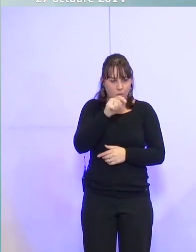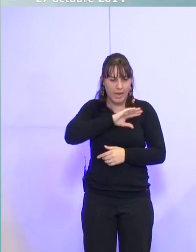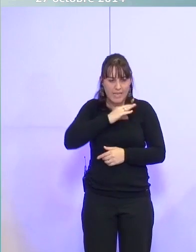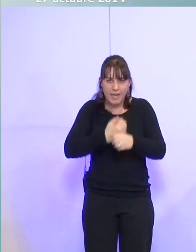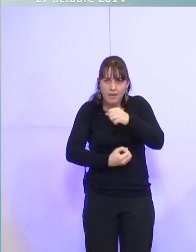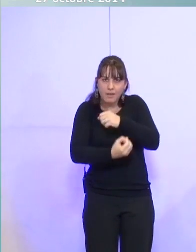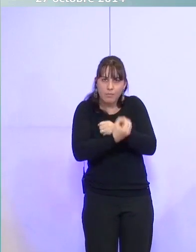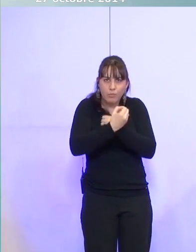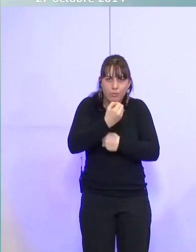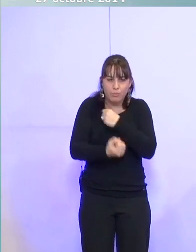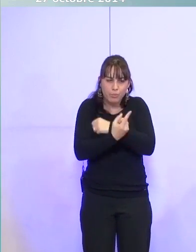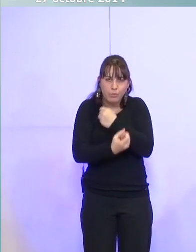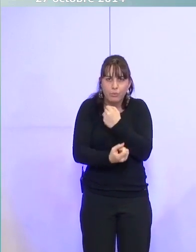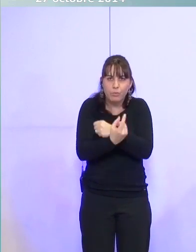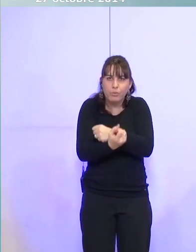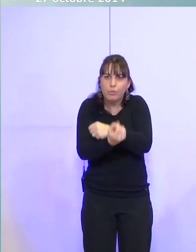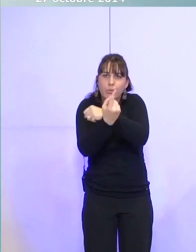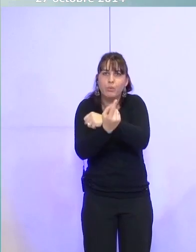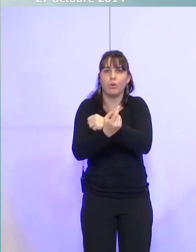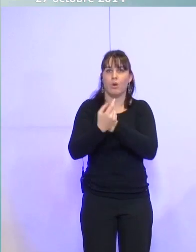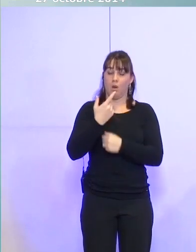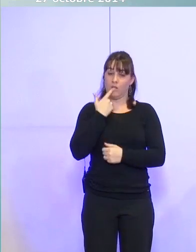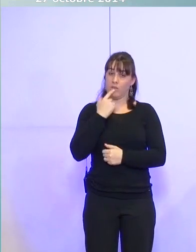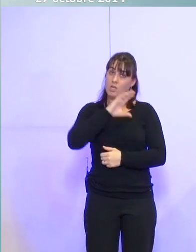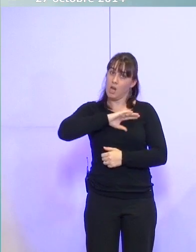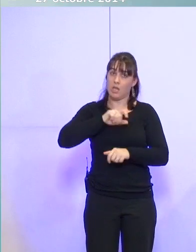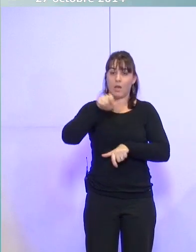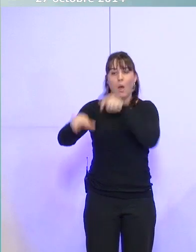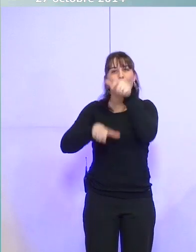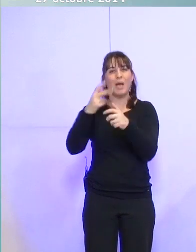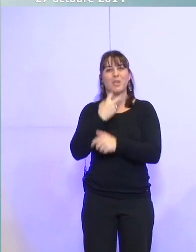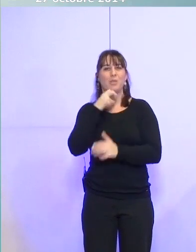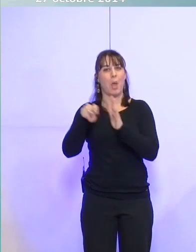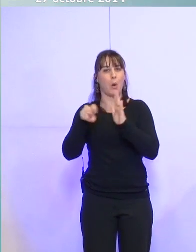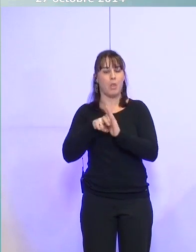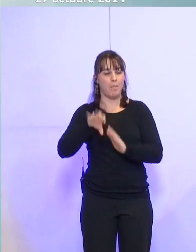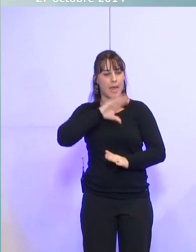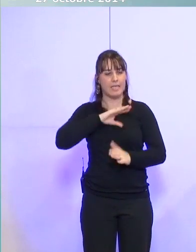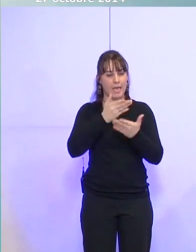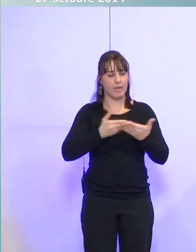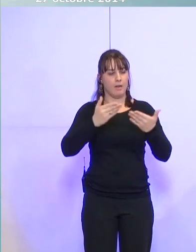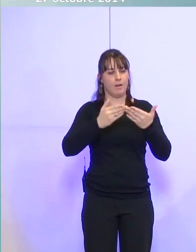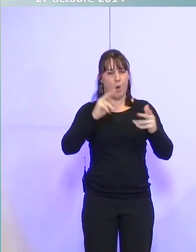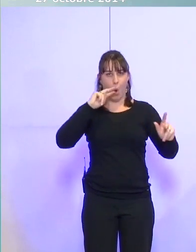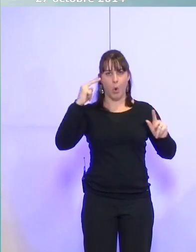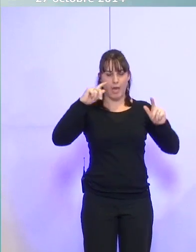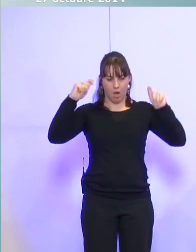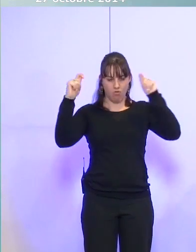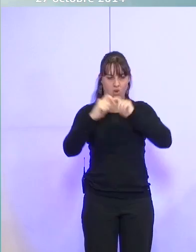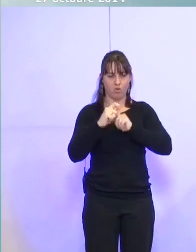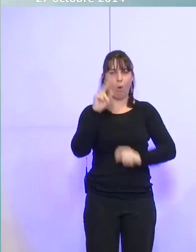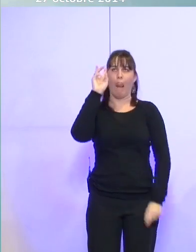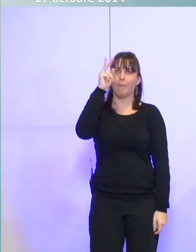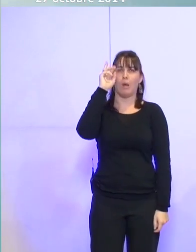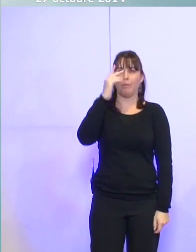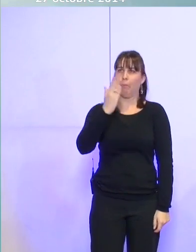Cette expérimentation inédite a été pensée pour inciter les Grenoblois à modifier leur regard et leur habitude de citadins.